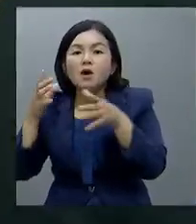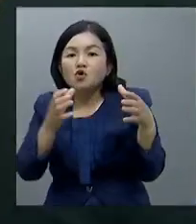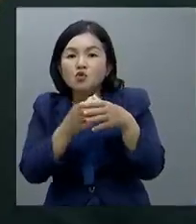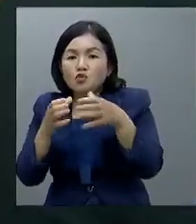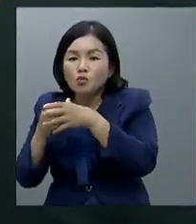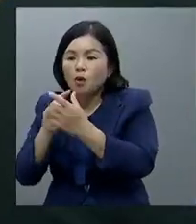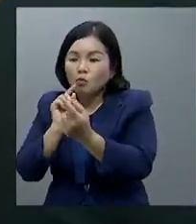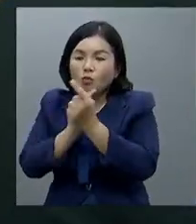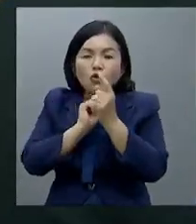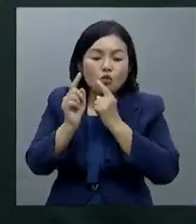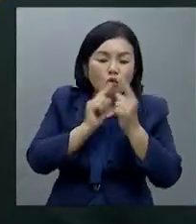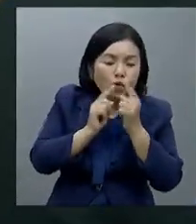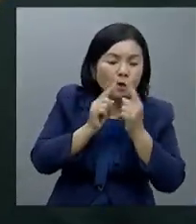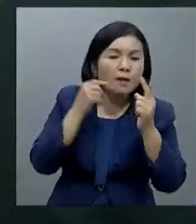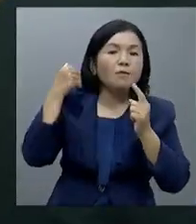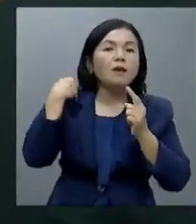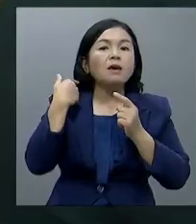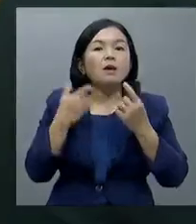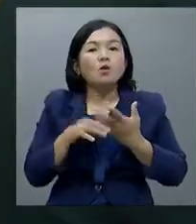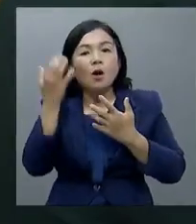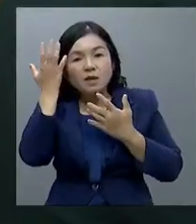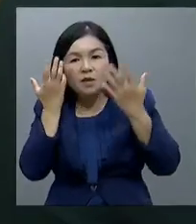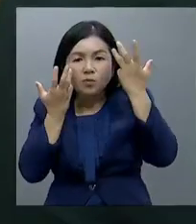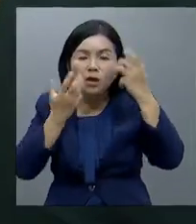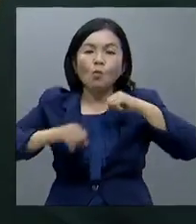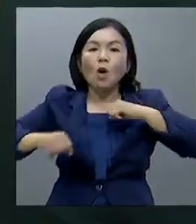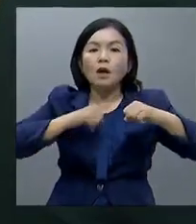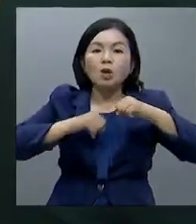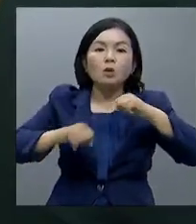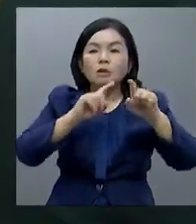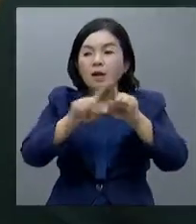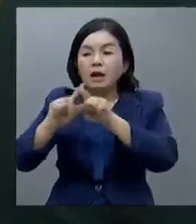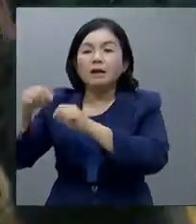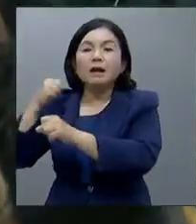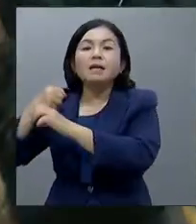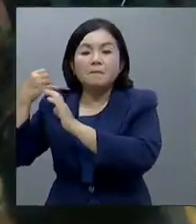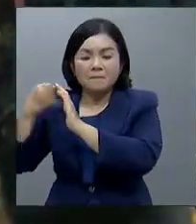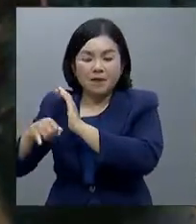พบปะพูดคุยเพื่อลดความเสี่ยงของช่วงวัยรุ่นในการไปกระทำความผิดค่ะ